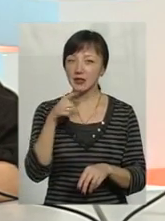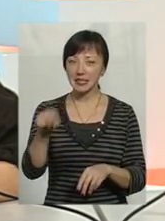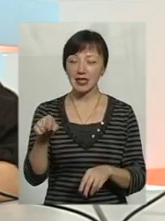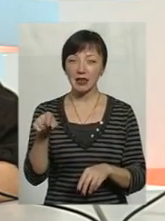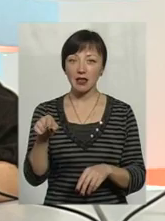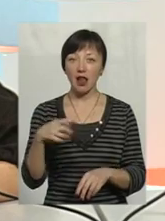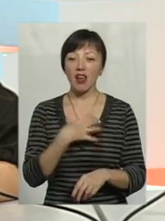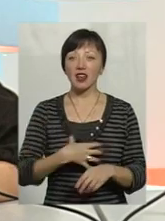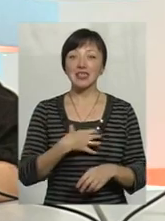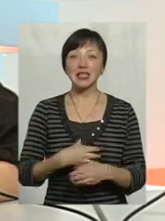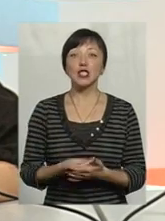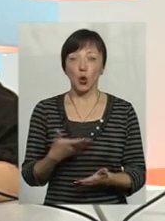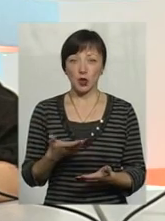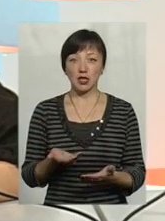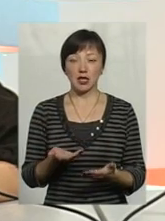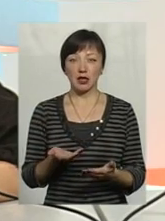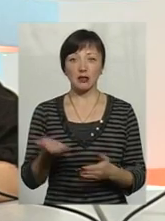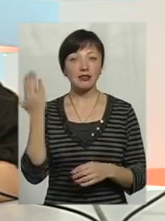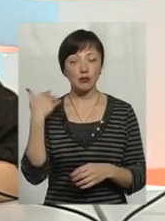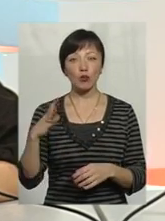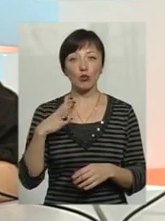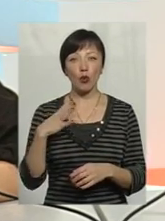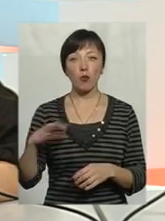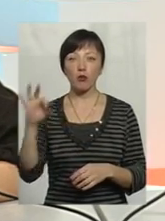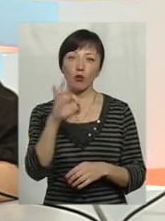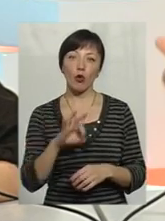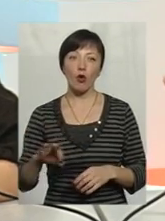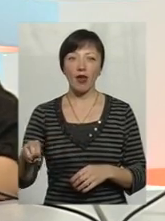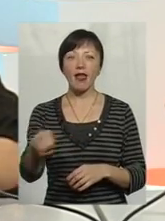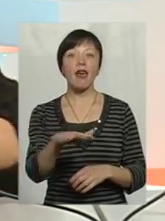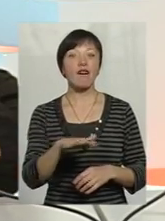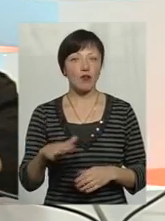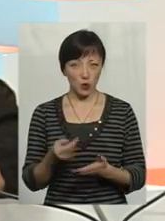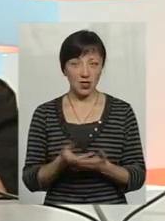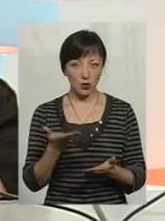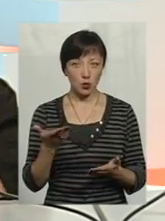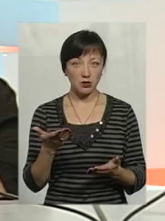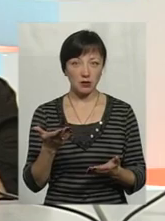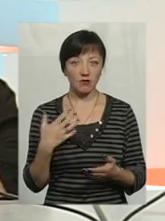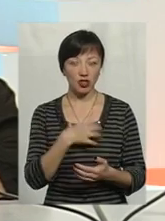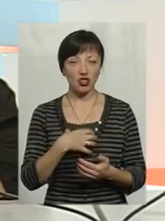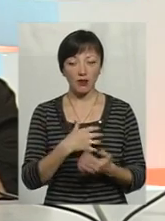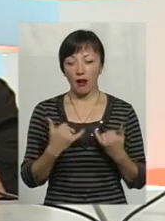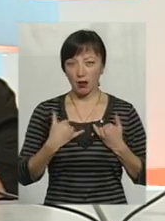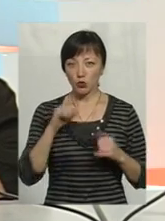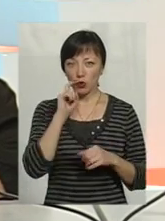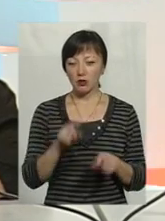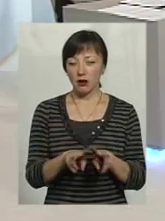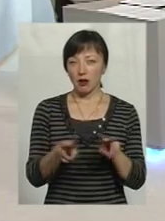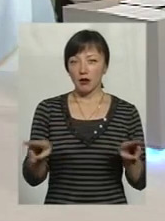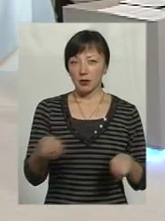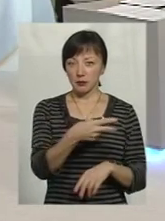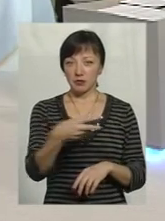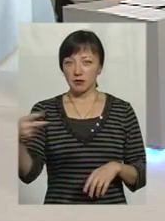тих цінностей. Ну, в даному випадку тоді це мова йшла про, якби, про європейські цінності, які для нас, українців, ототожнювалися